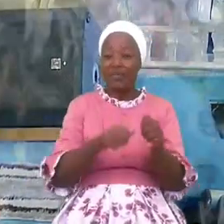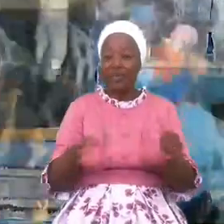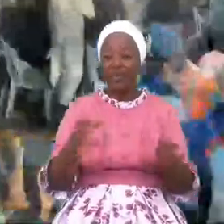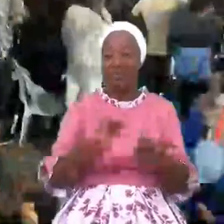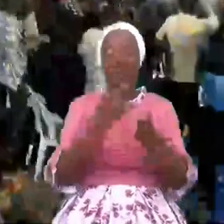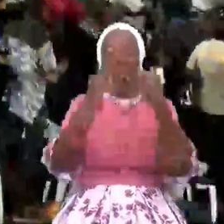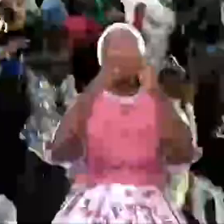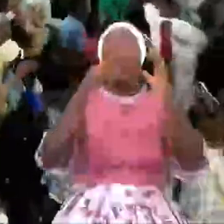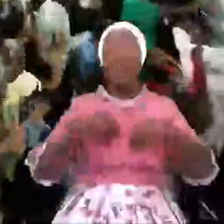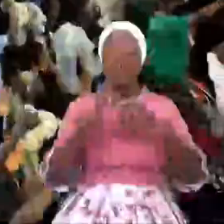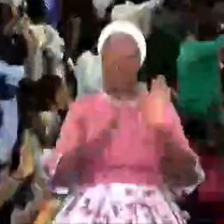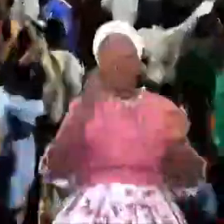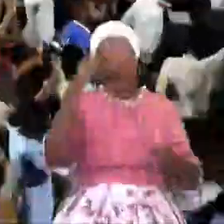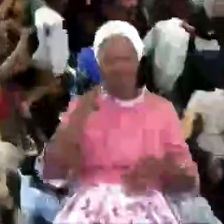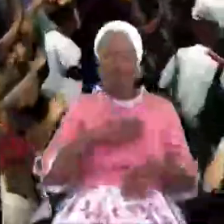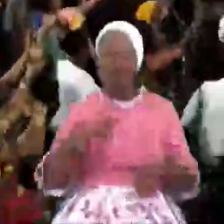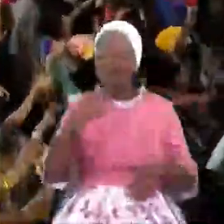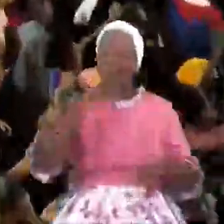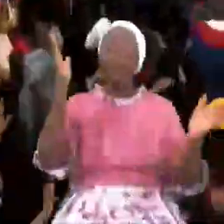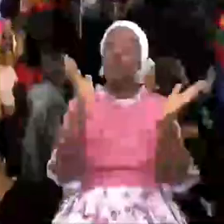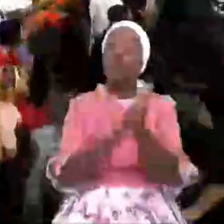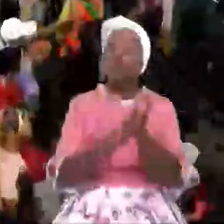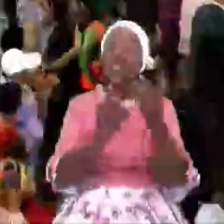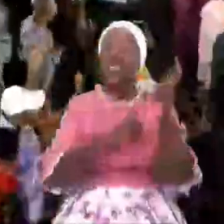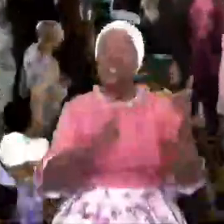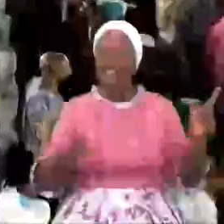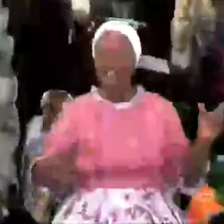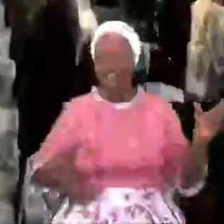a préparé pour toi, je dis gloire à Dieu.